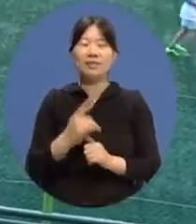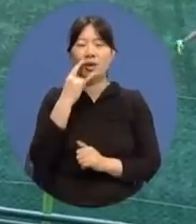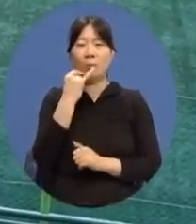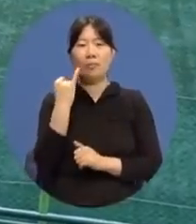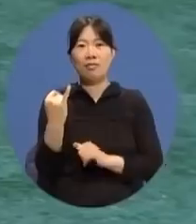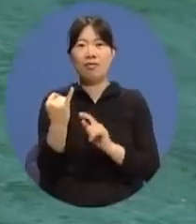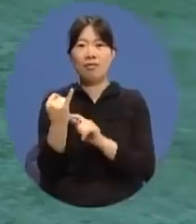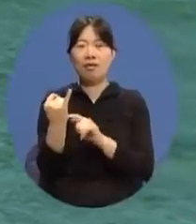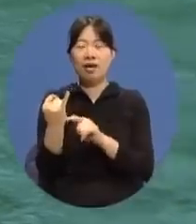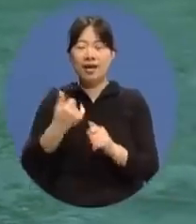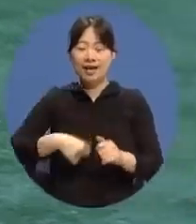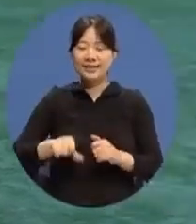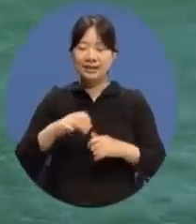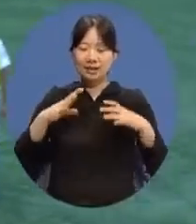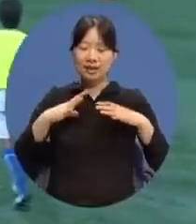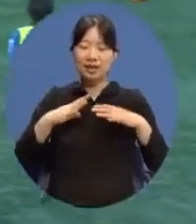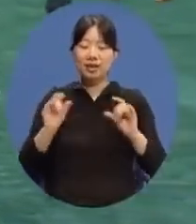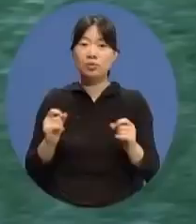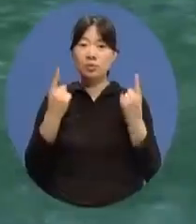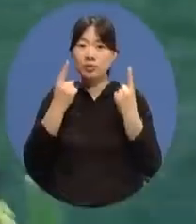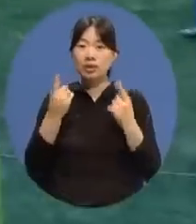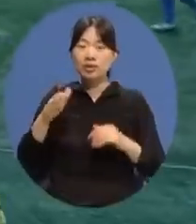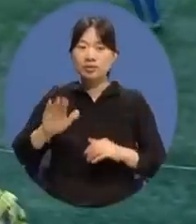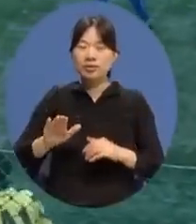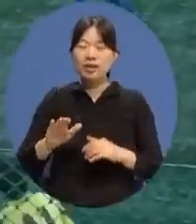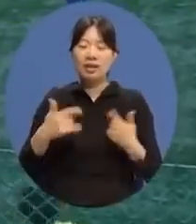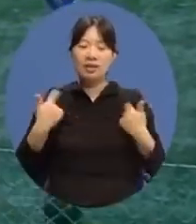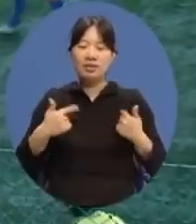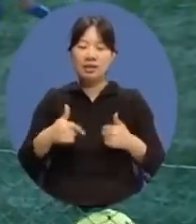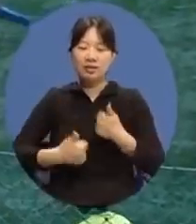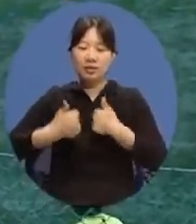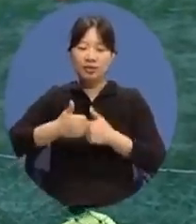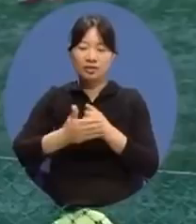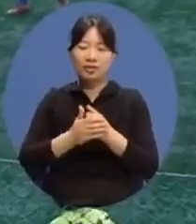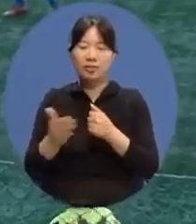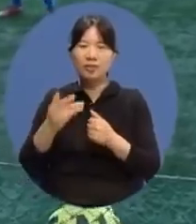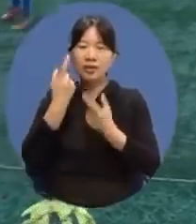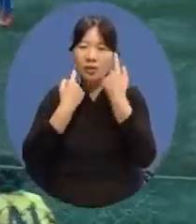엄마는 그런 아들이 자랑스러우면서도 항상 경기 때문에